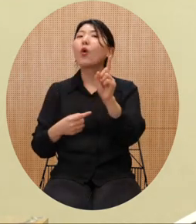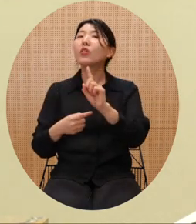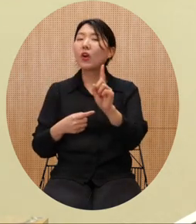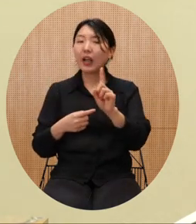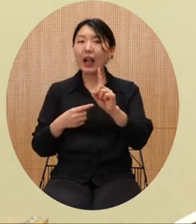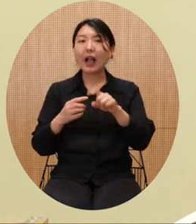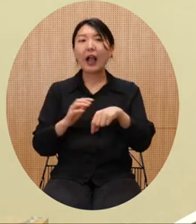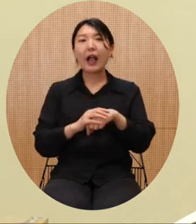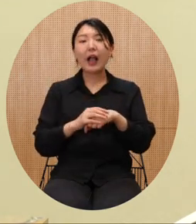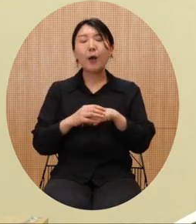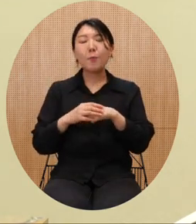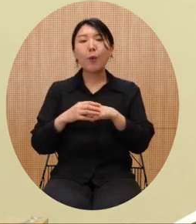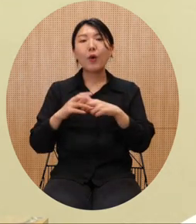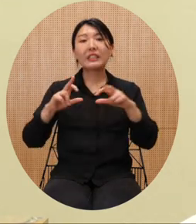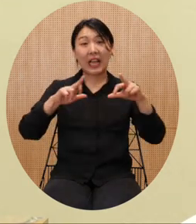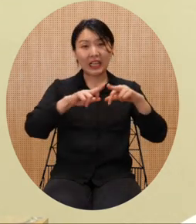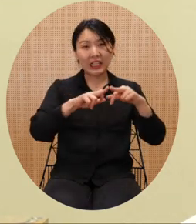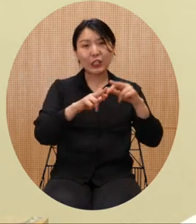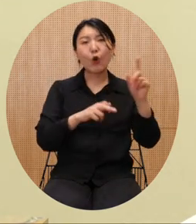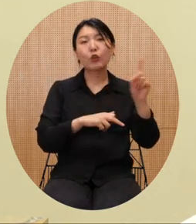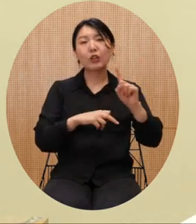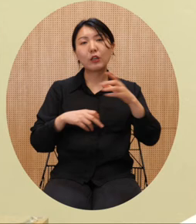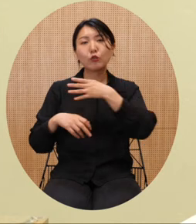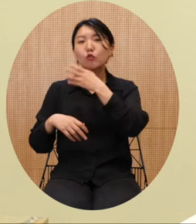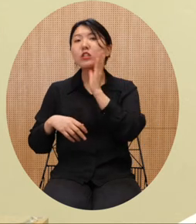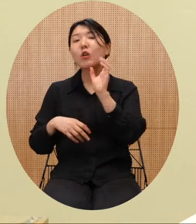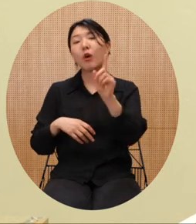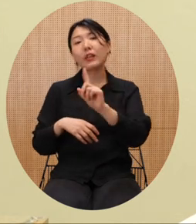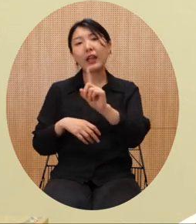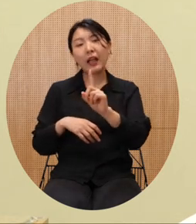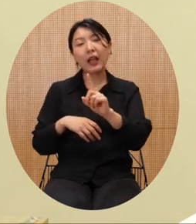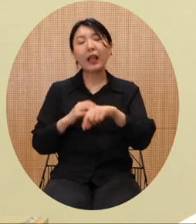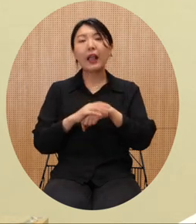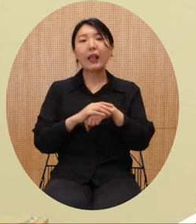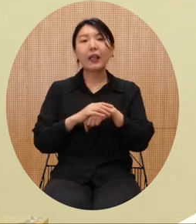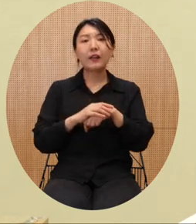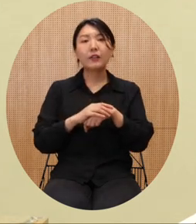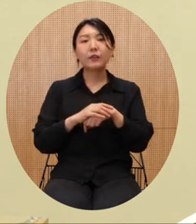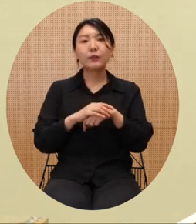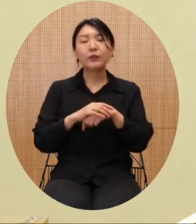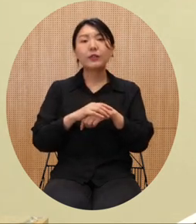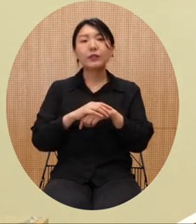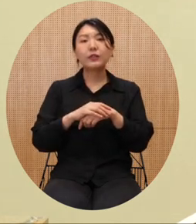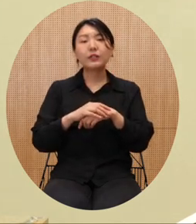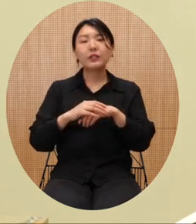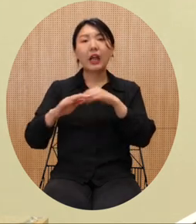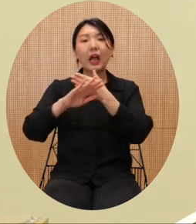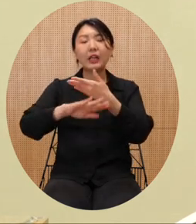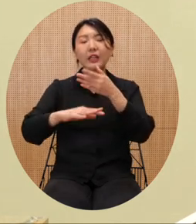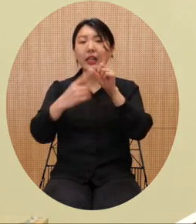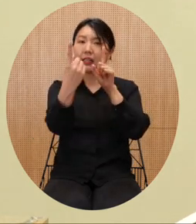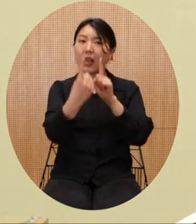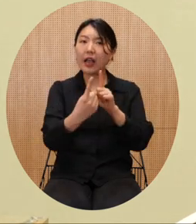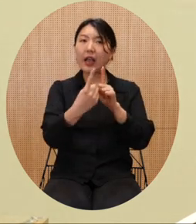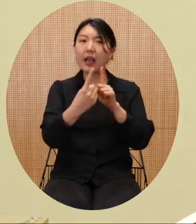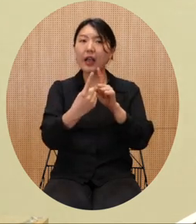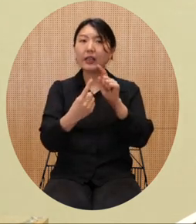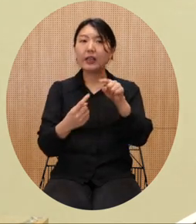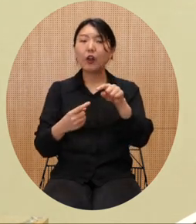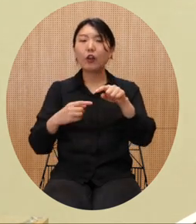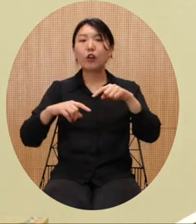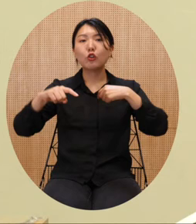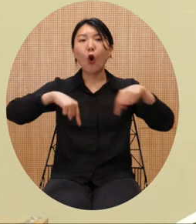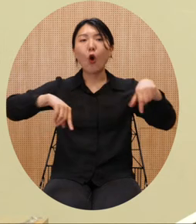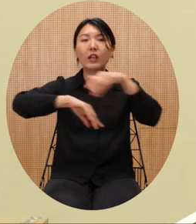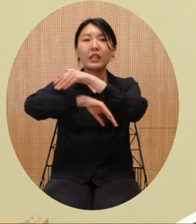어떨까? 장애인들은 어떤가? 노인들은 어떤가? 아니면은 어떤 다른 대상들은 아니면 이